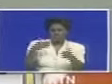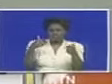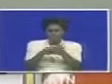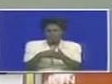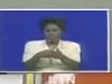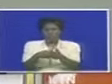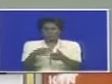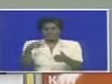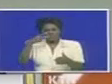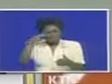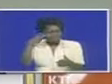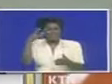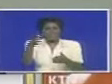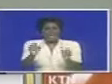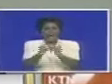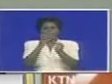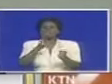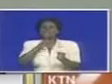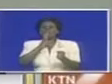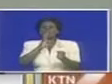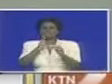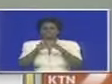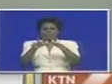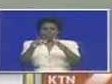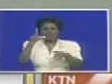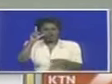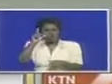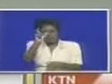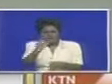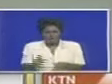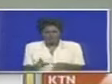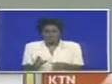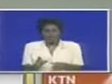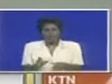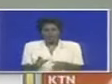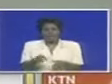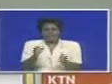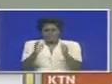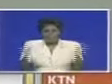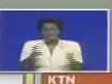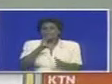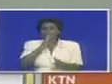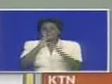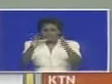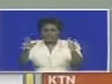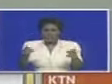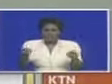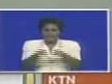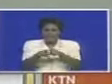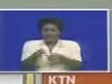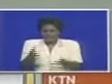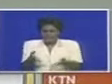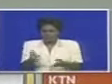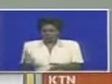ambao mara nyingi unatekelezwa katika pwani ya Kenya, sehemu ya maji makuu. Kwa sasa ama rais Uhuru